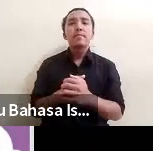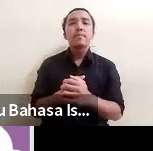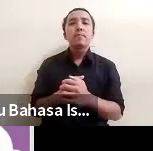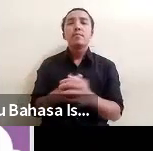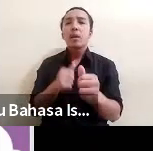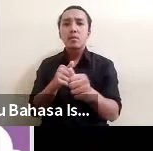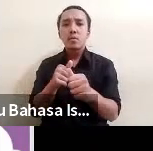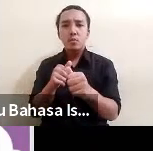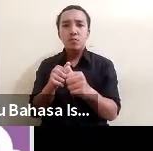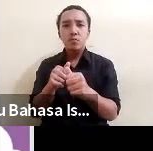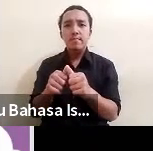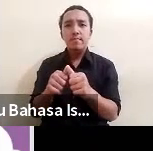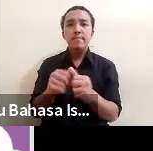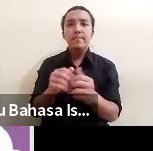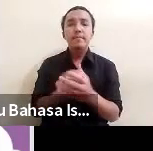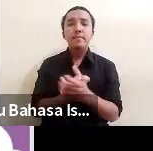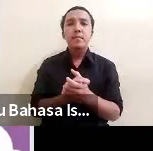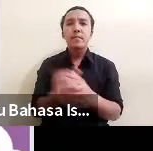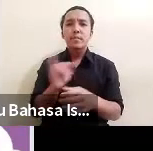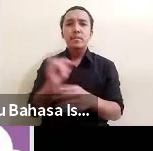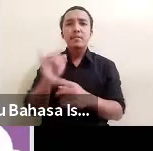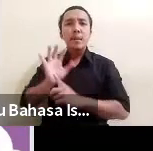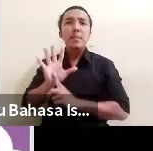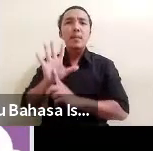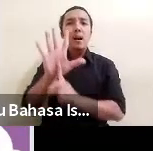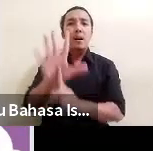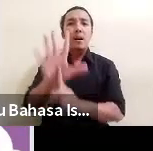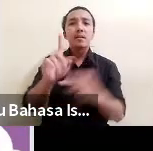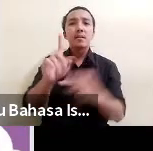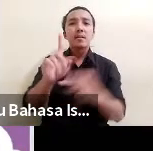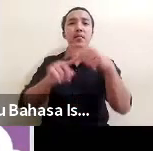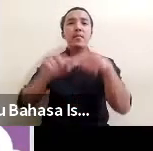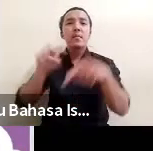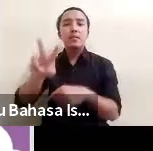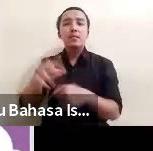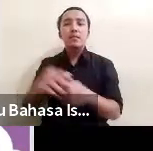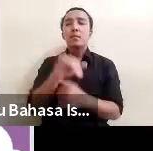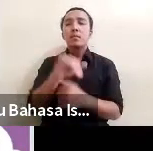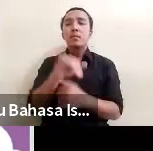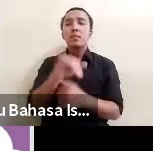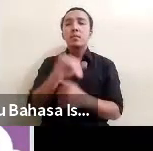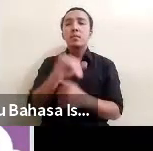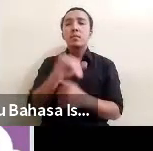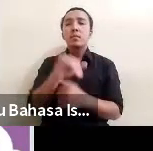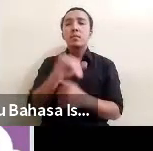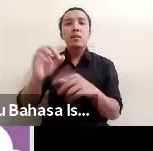Situbondo. Nah, teman-teman kita itu bisa mendengarkan apa yang dikatakan oleh Pak Bupati dan dikatakan oleh